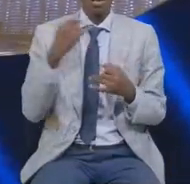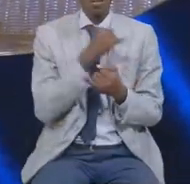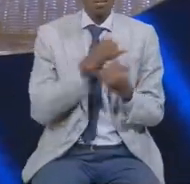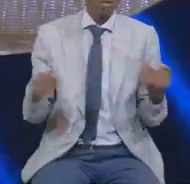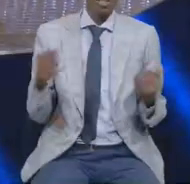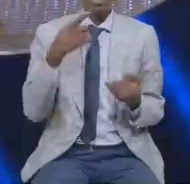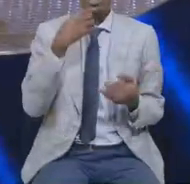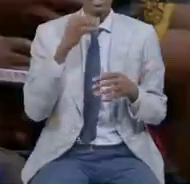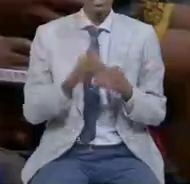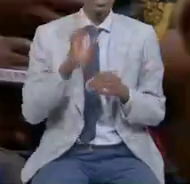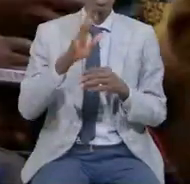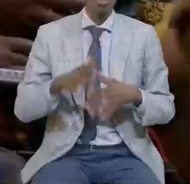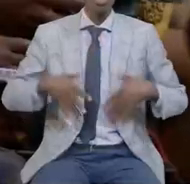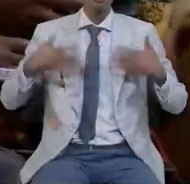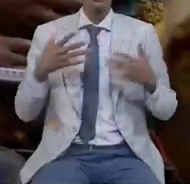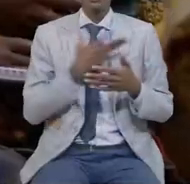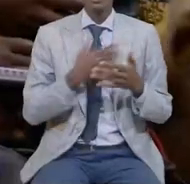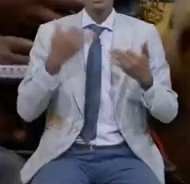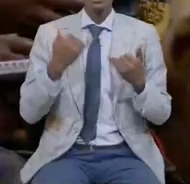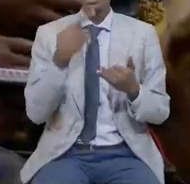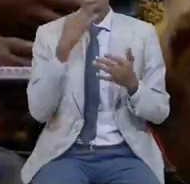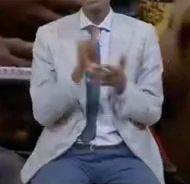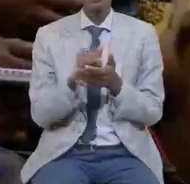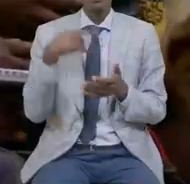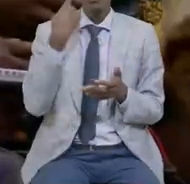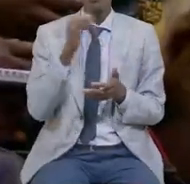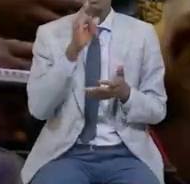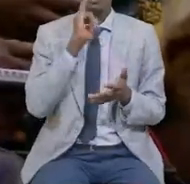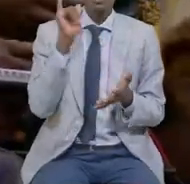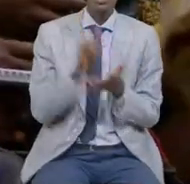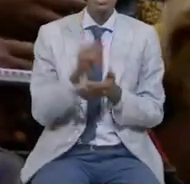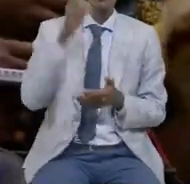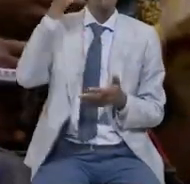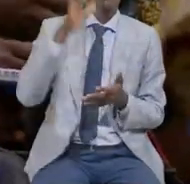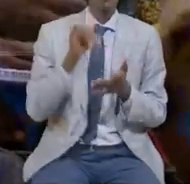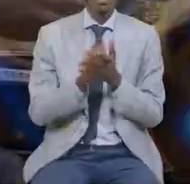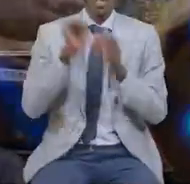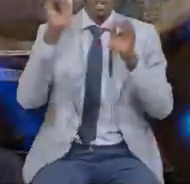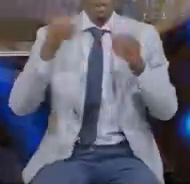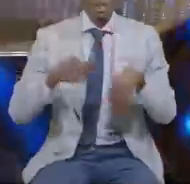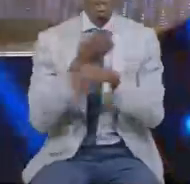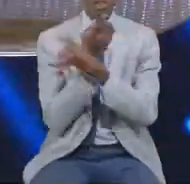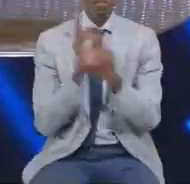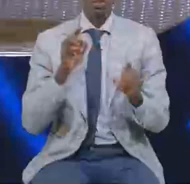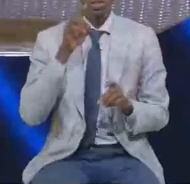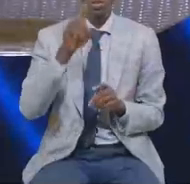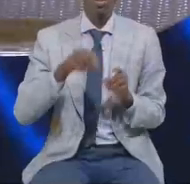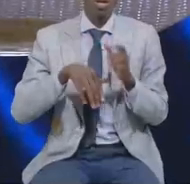Donc, il a dit, qui est ce Dieu-là qui peut vous délivrer de ma main?